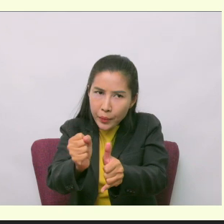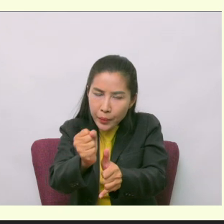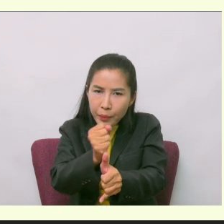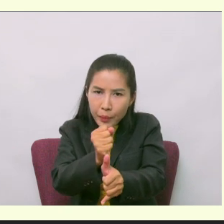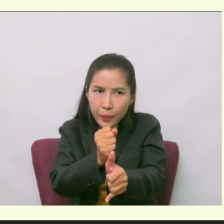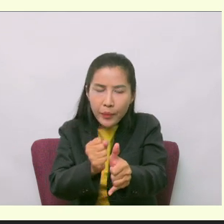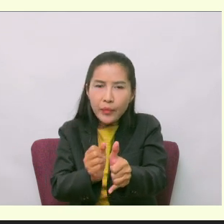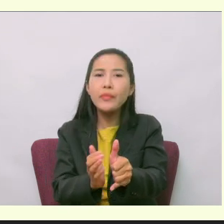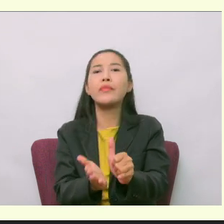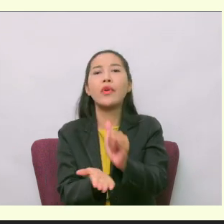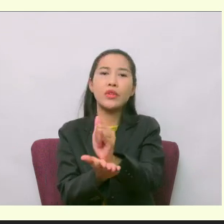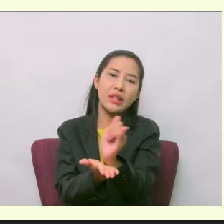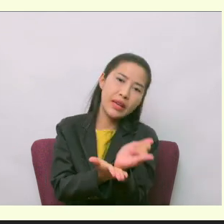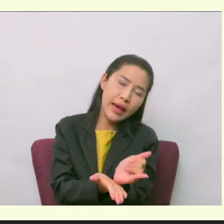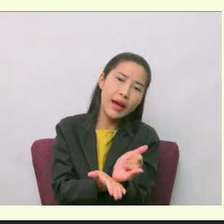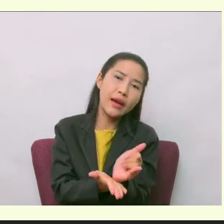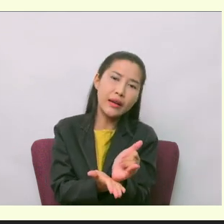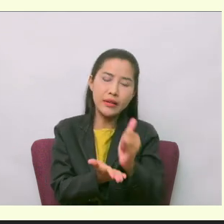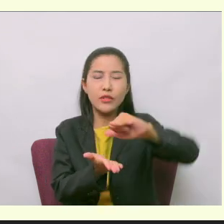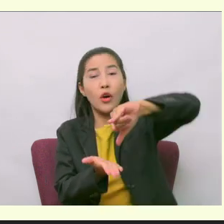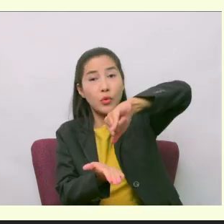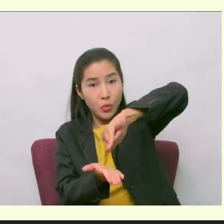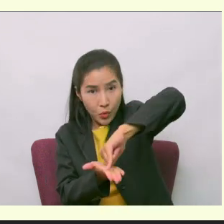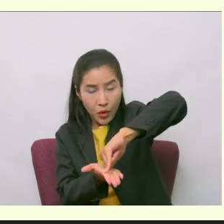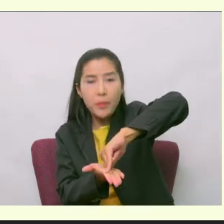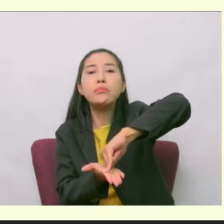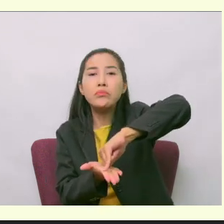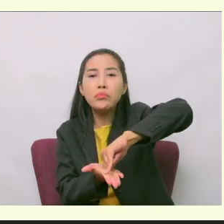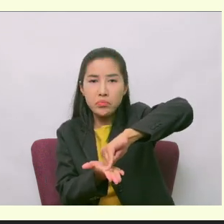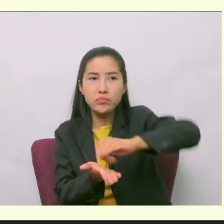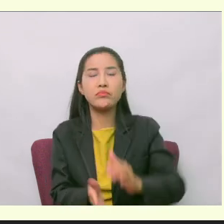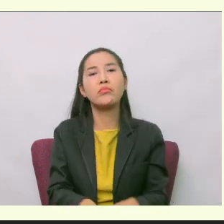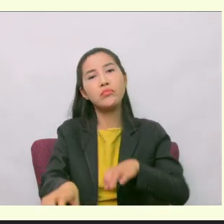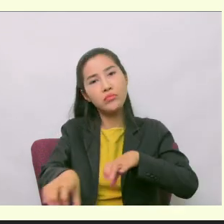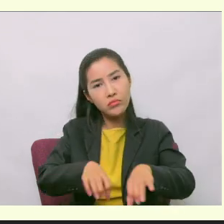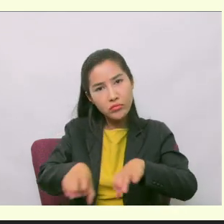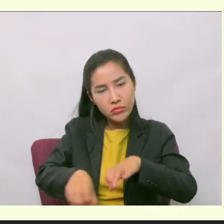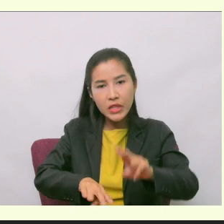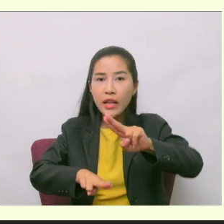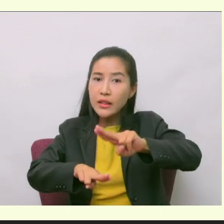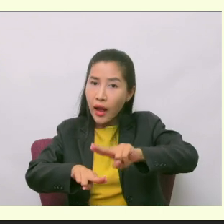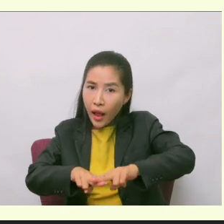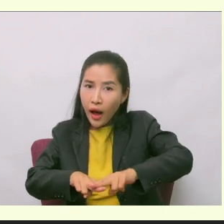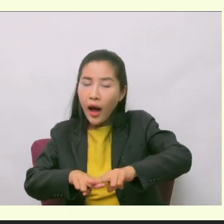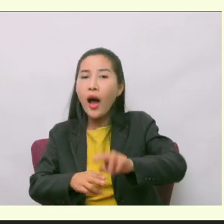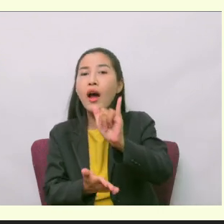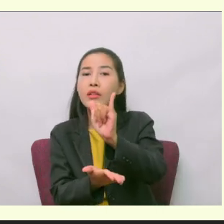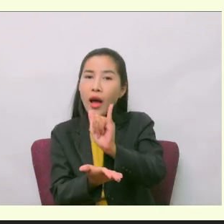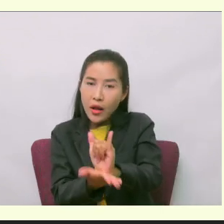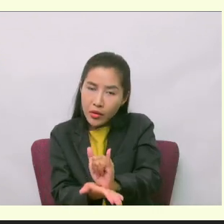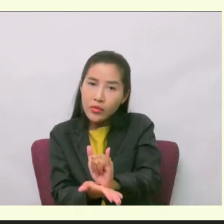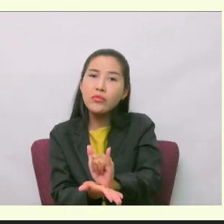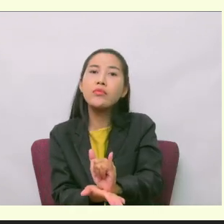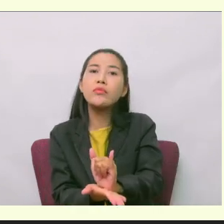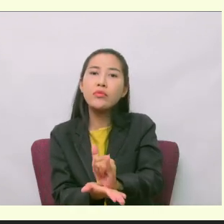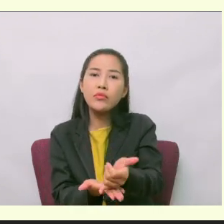นะคะซึ่งในเรื่องของท่าทางนะคะเมื่อเราจัดท่าทางให้เหมาะสมแล้วเนี่ยค่ะในเรื่องของตำแหน่งนะคะที่เราจะ